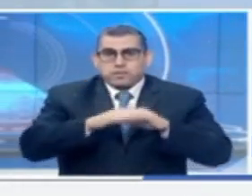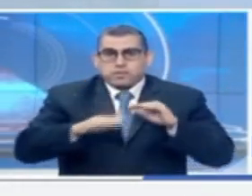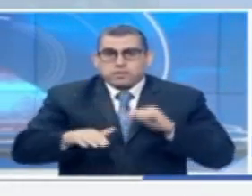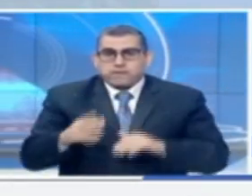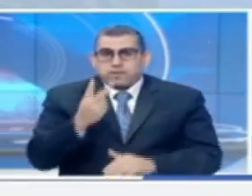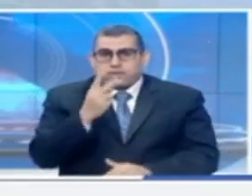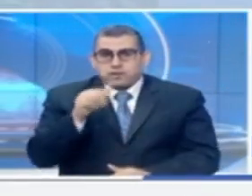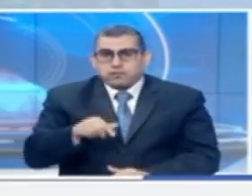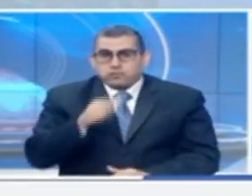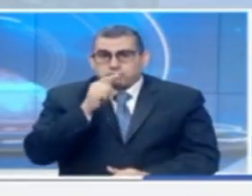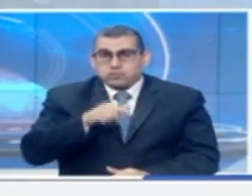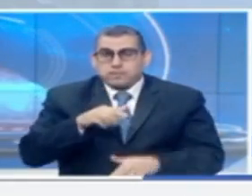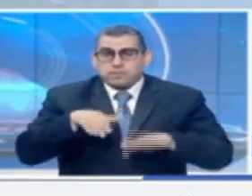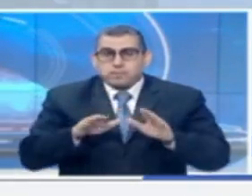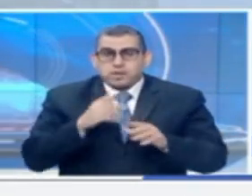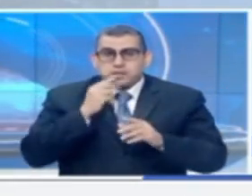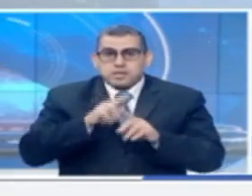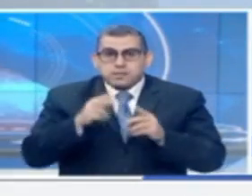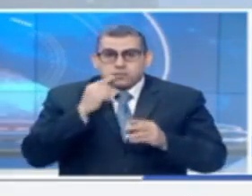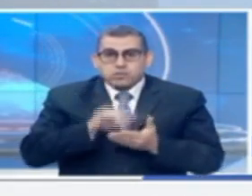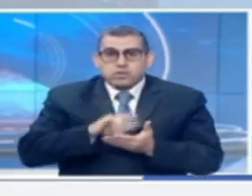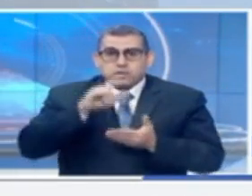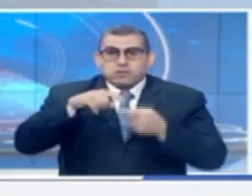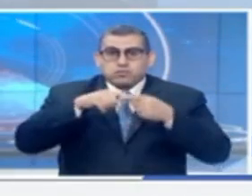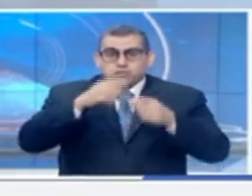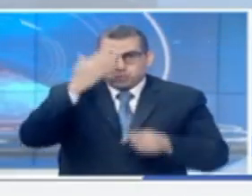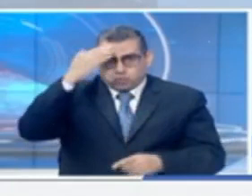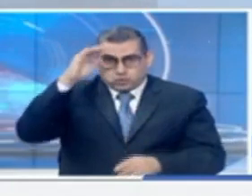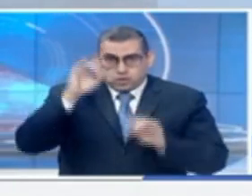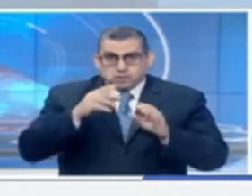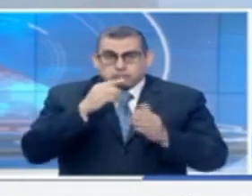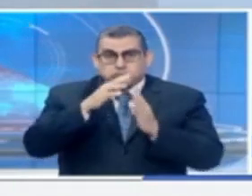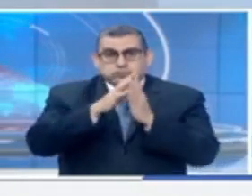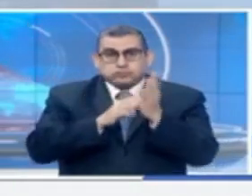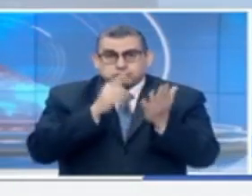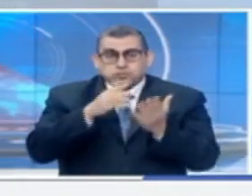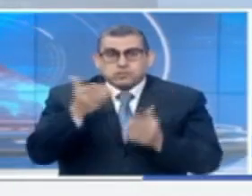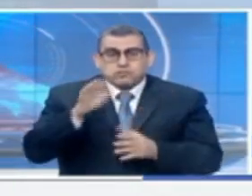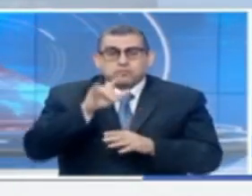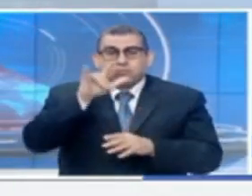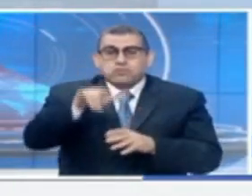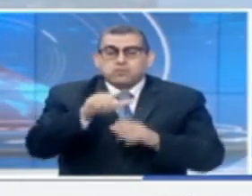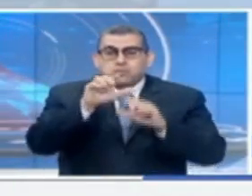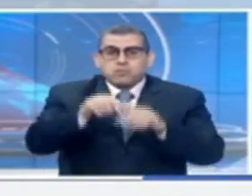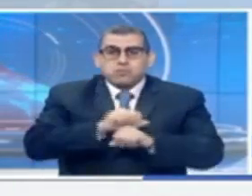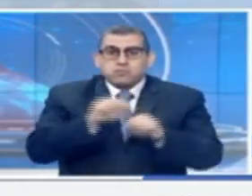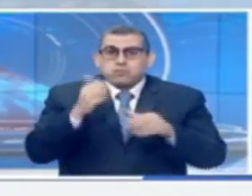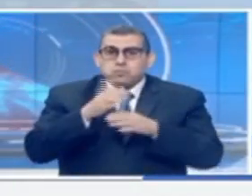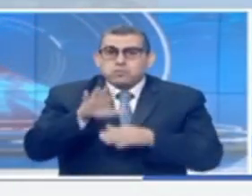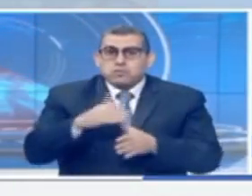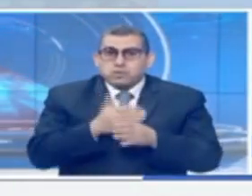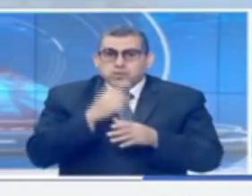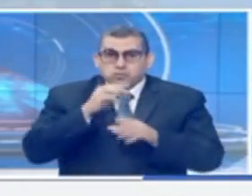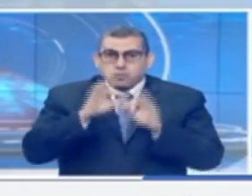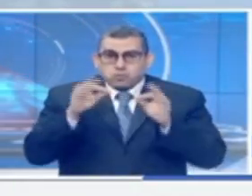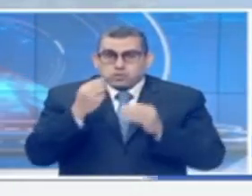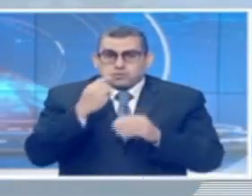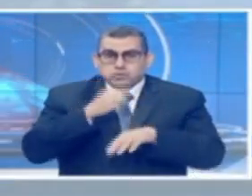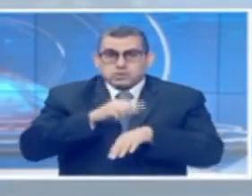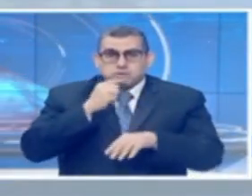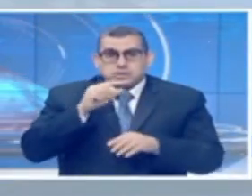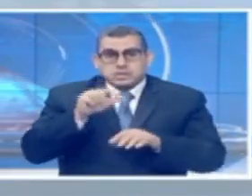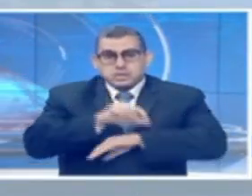طفلان. وذكر مجلس سلامة النقل الأسترالي أن أعداد تقرير عن السبب المحتمل لتحطم الطائرة سيكتمل في غضون